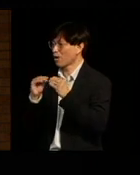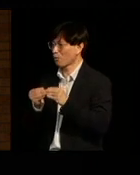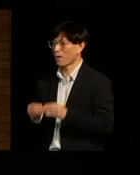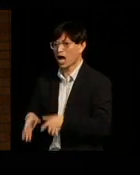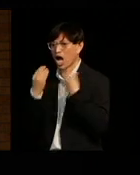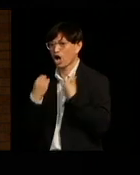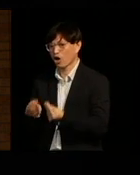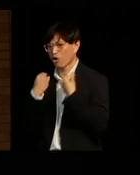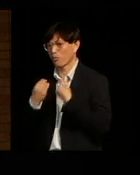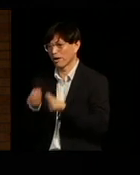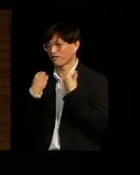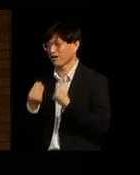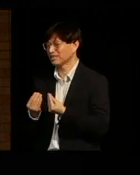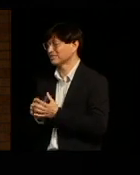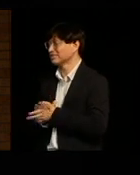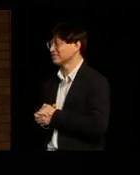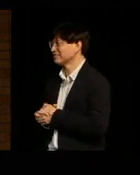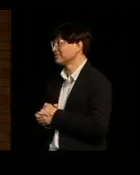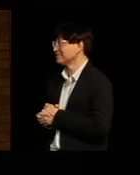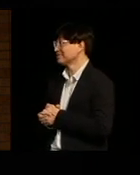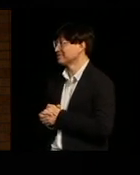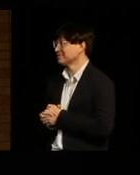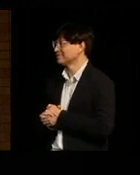faccio i piedi cioè